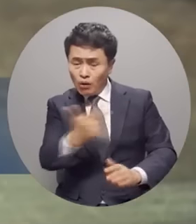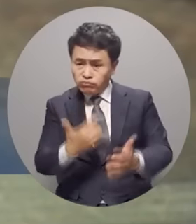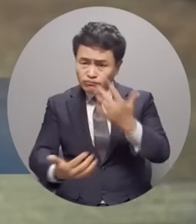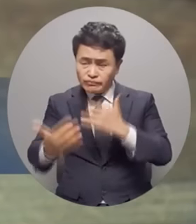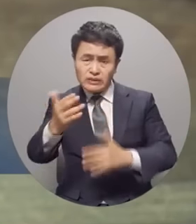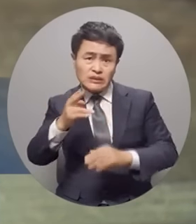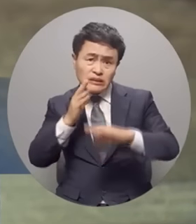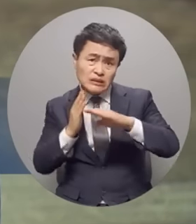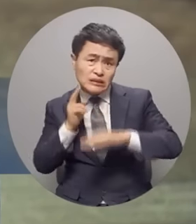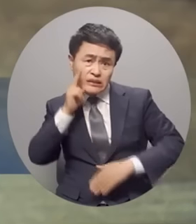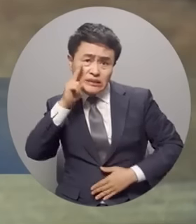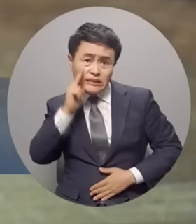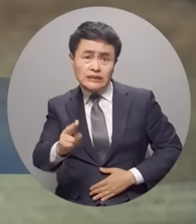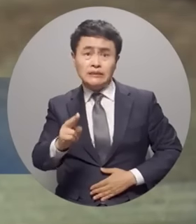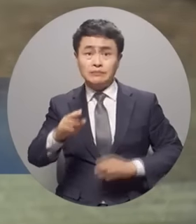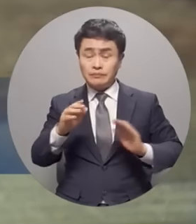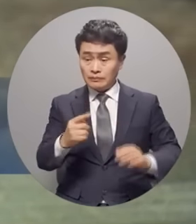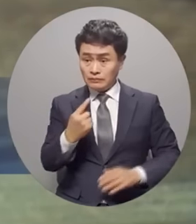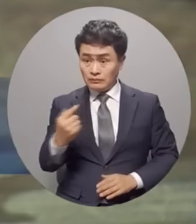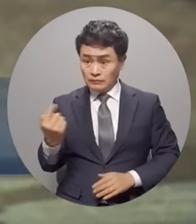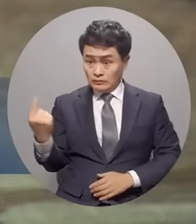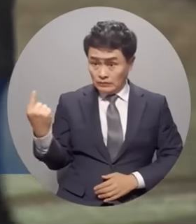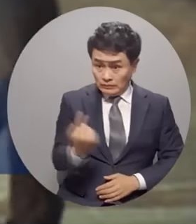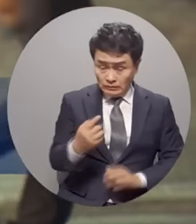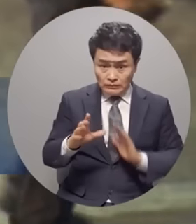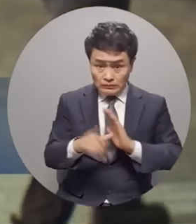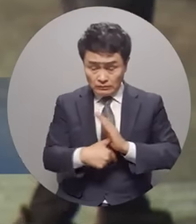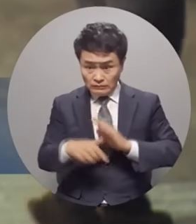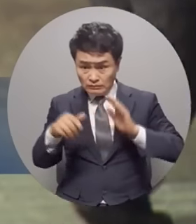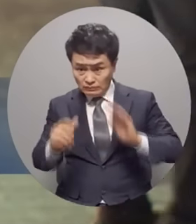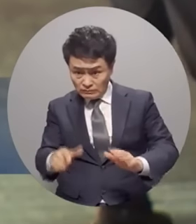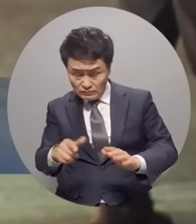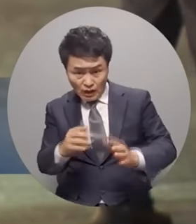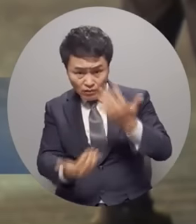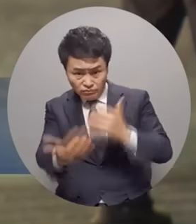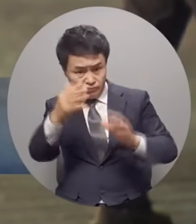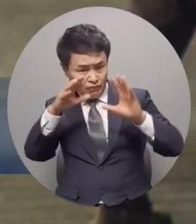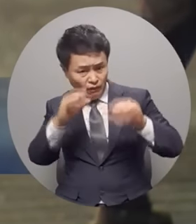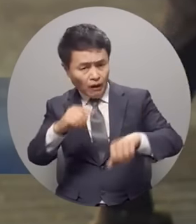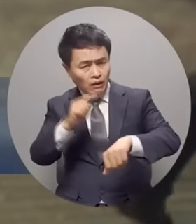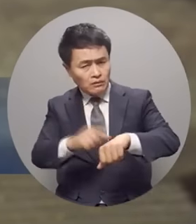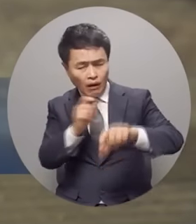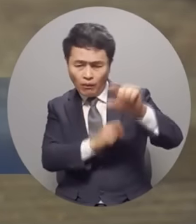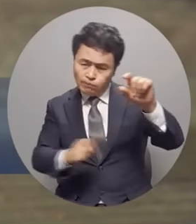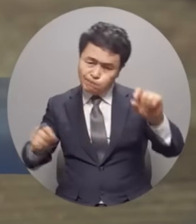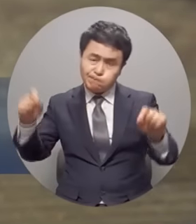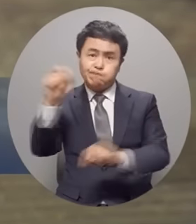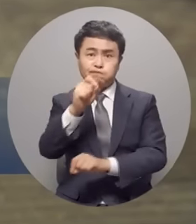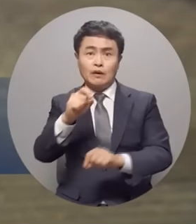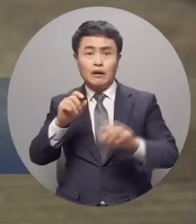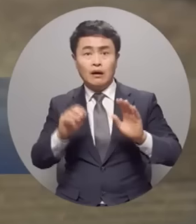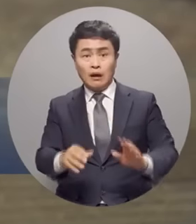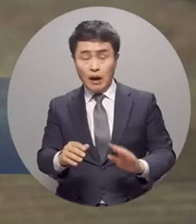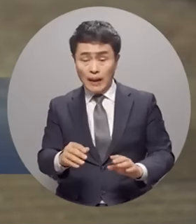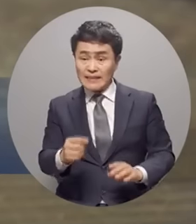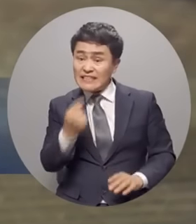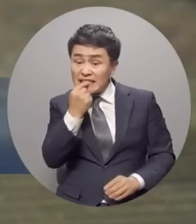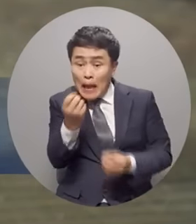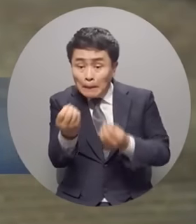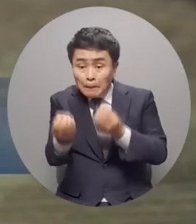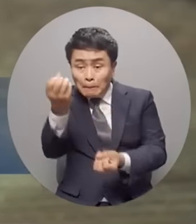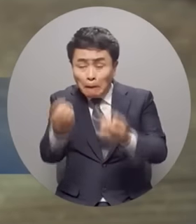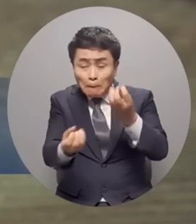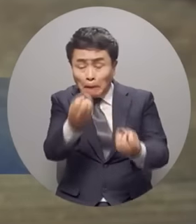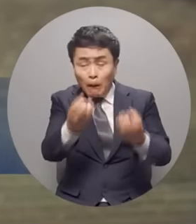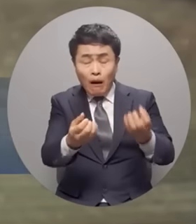커져가지고 소방차가 와서 진압하는데도 또 오랜 시간이 걸렸었어요. 팝콘 터지는 소리처럼